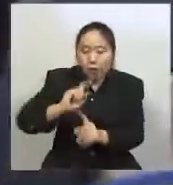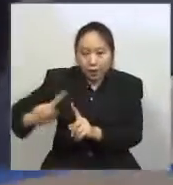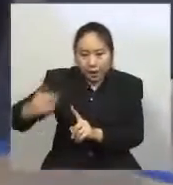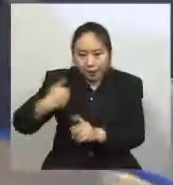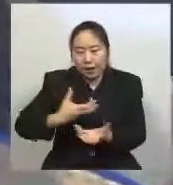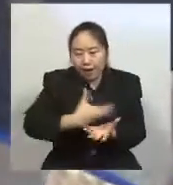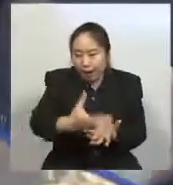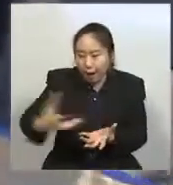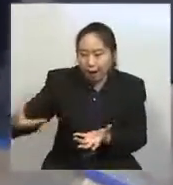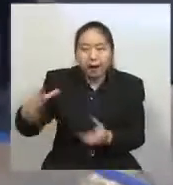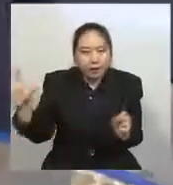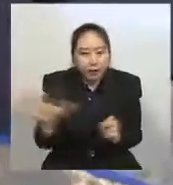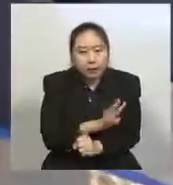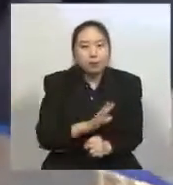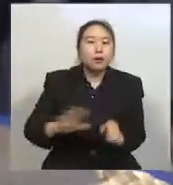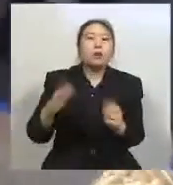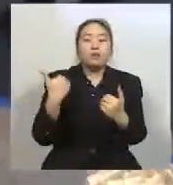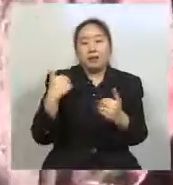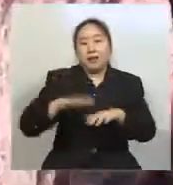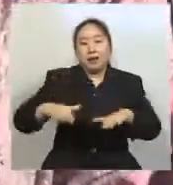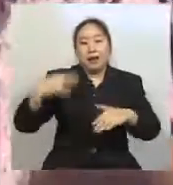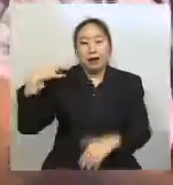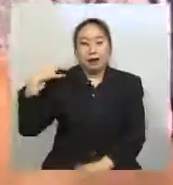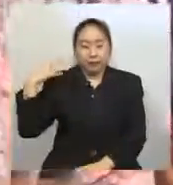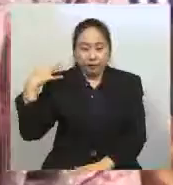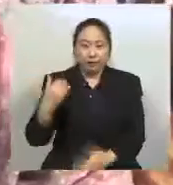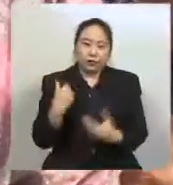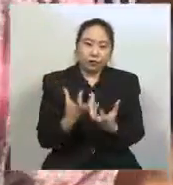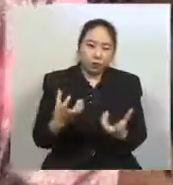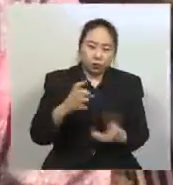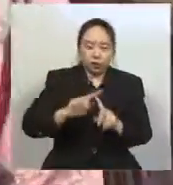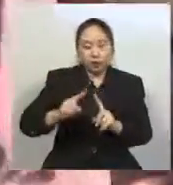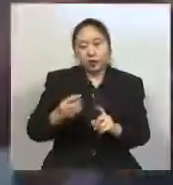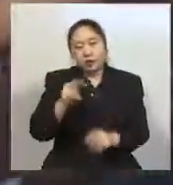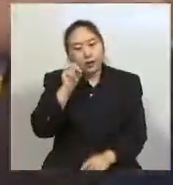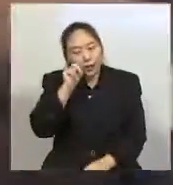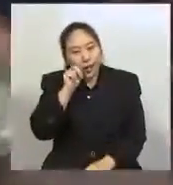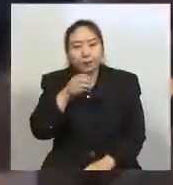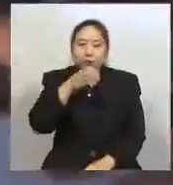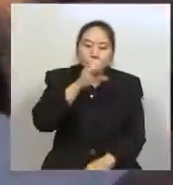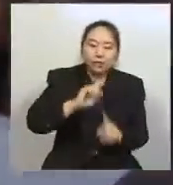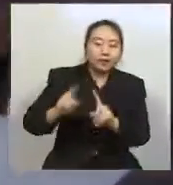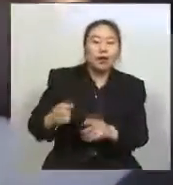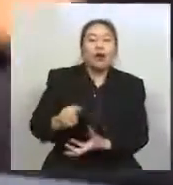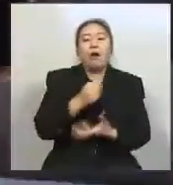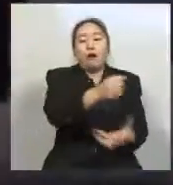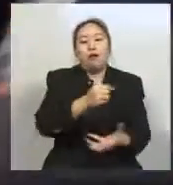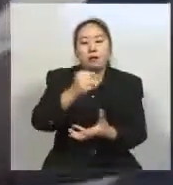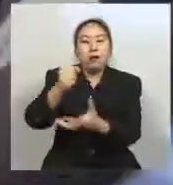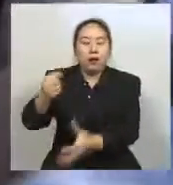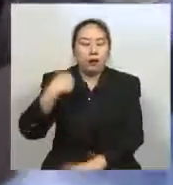การแจกจ่ายอย่างครอบคลุมและทั่วถึงมีน้องๆจิตอาสาเข้ามามอบอุปกรณ์ถุงยางชีพน้ำดื่มสะอาดให้กับชาวบ้านโดยหวัง